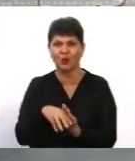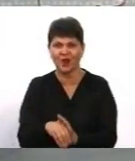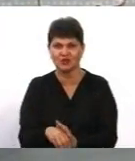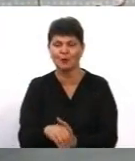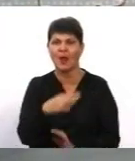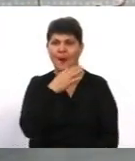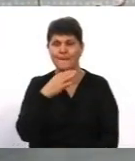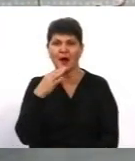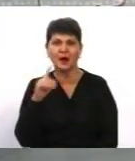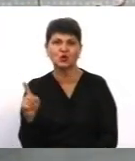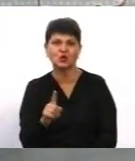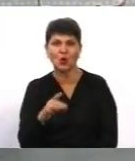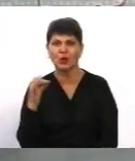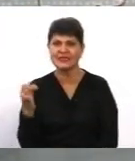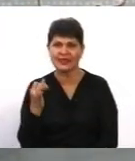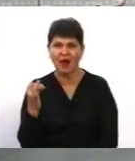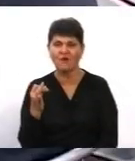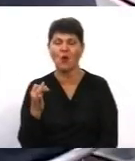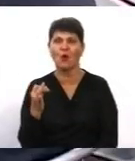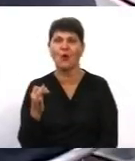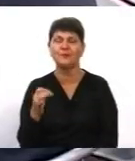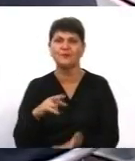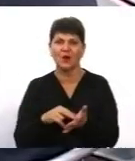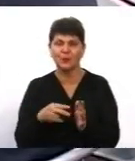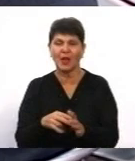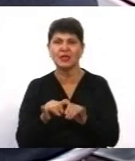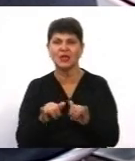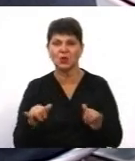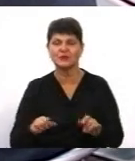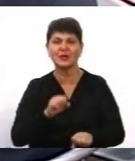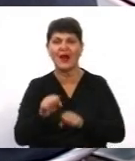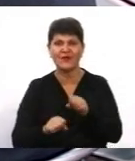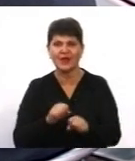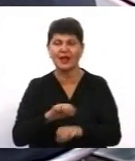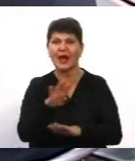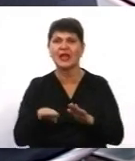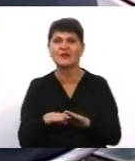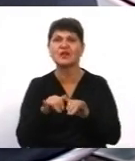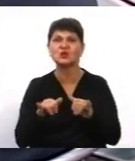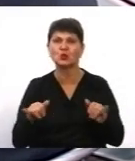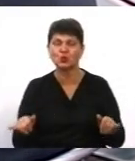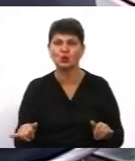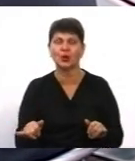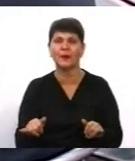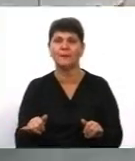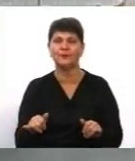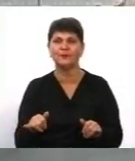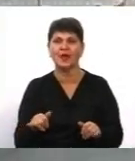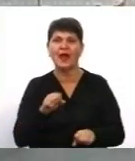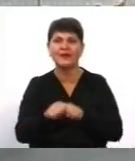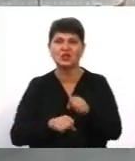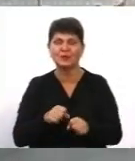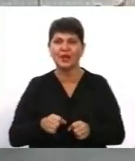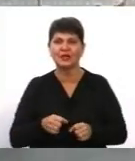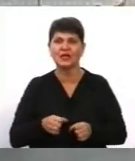багато чого цікавого от саме в плані розвитку велоінфраструктури. Це велосипедні смуги, які